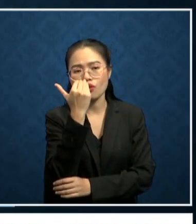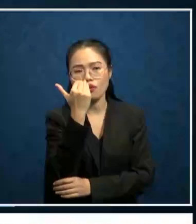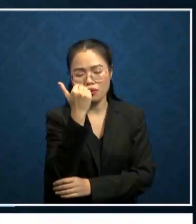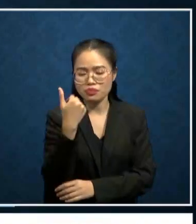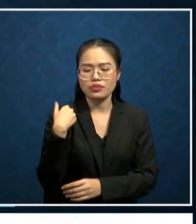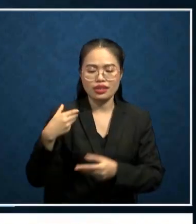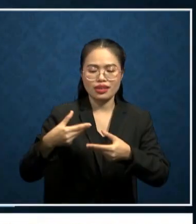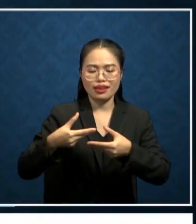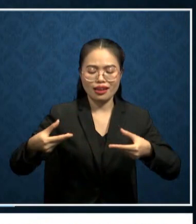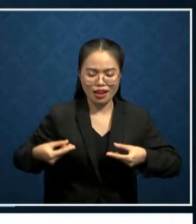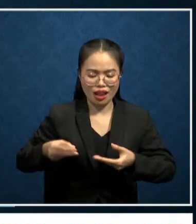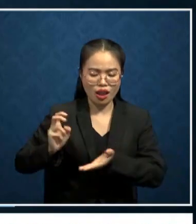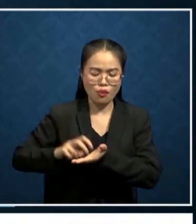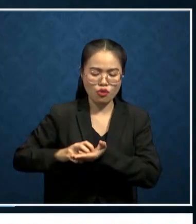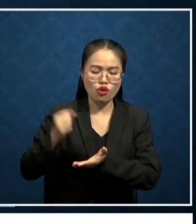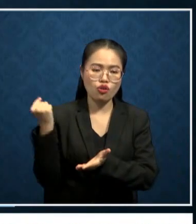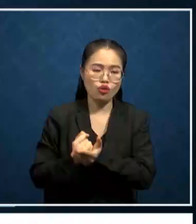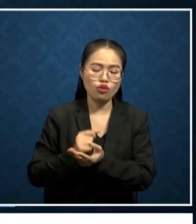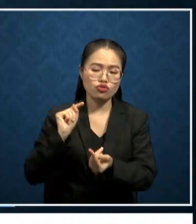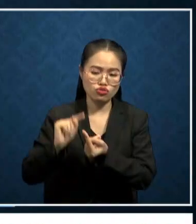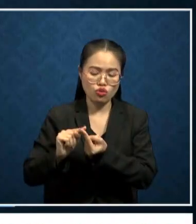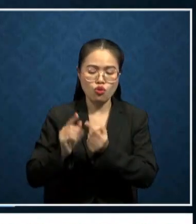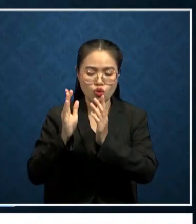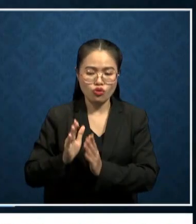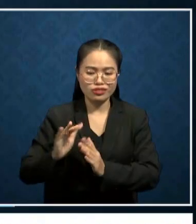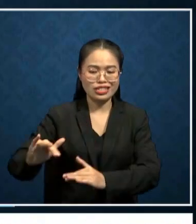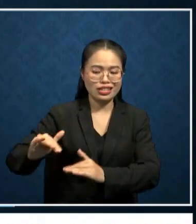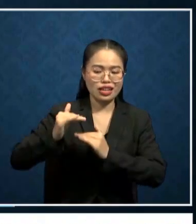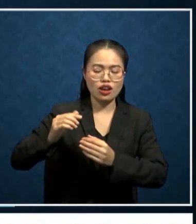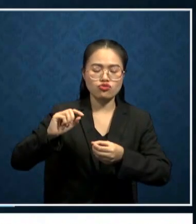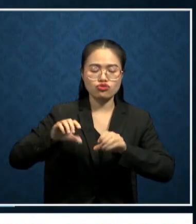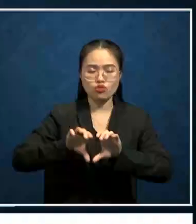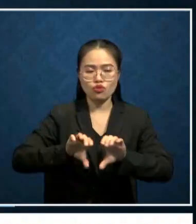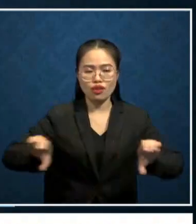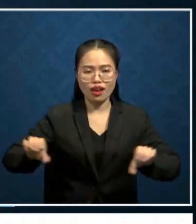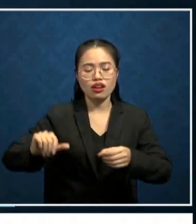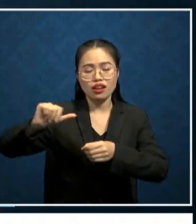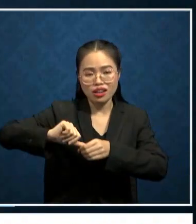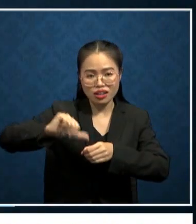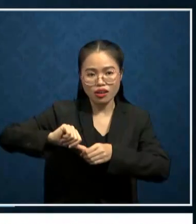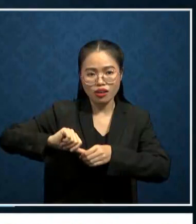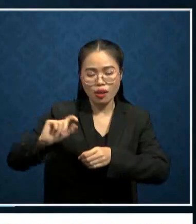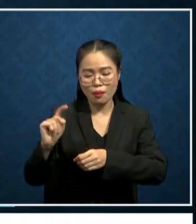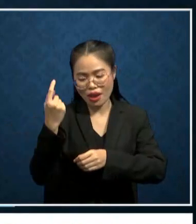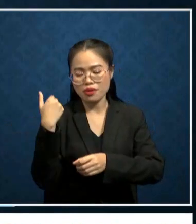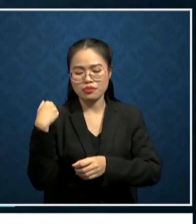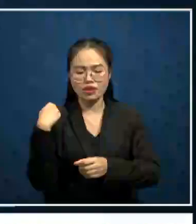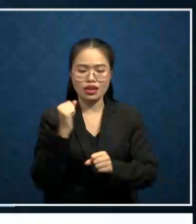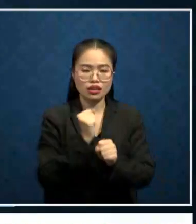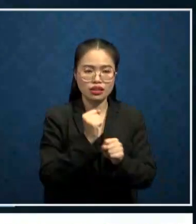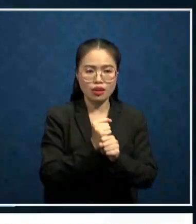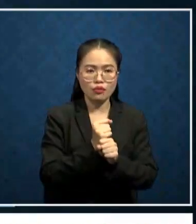ใบอนุญาตนำเข้าแจแก่ผู้นำเข้ารายใหม่และเปิดโอกาสให้มีการเ่อเข้าใช้งานและเชื่อม